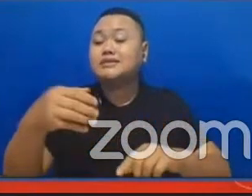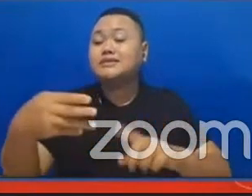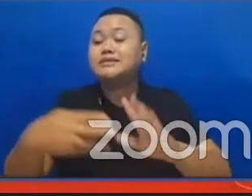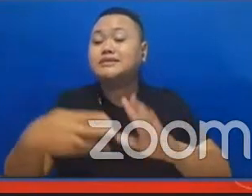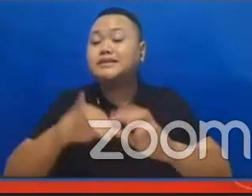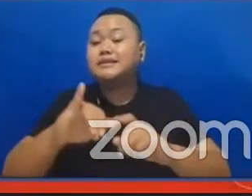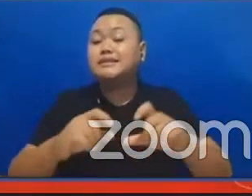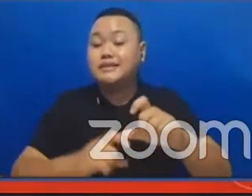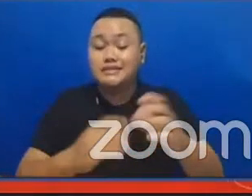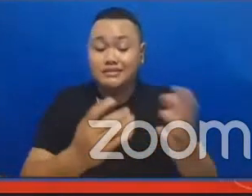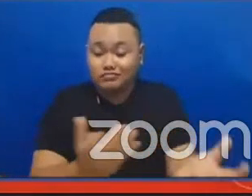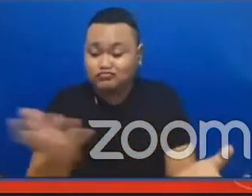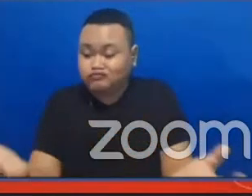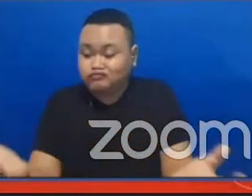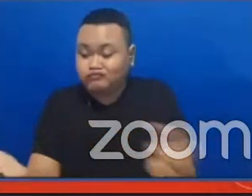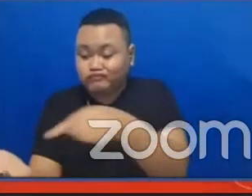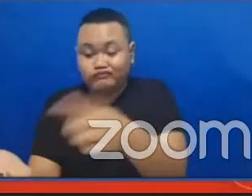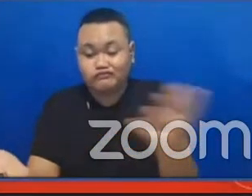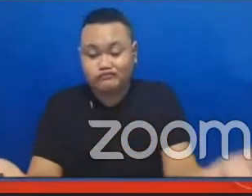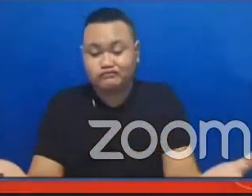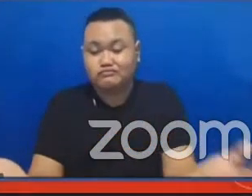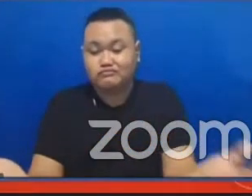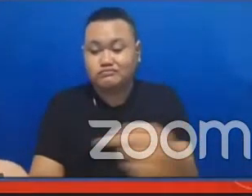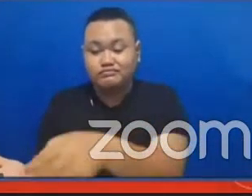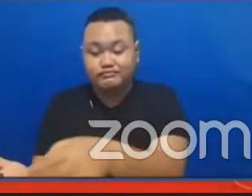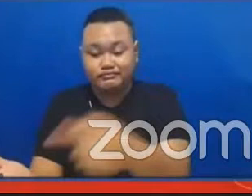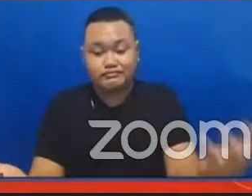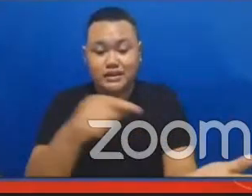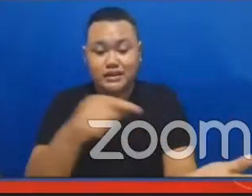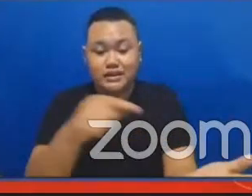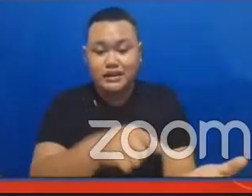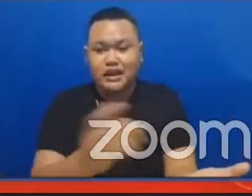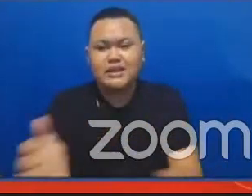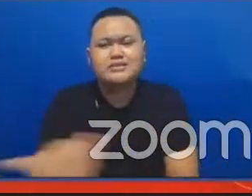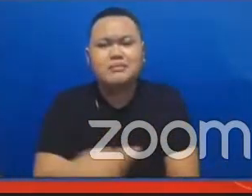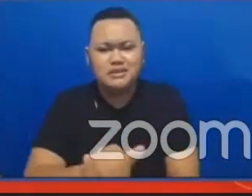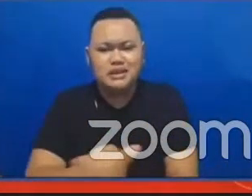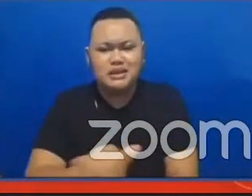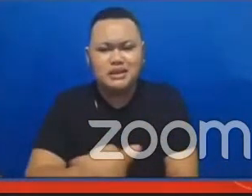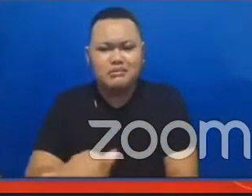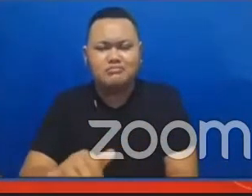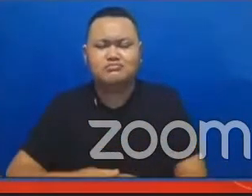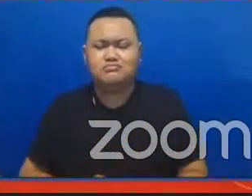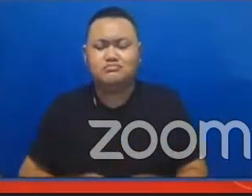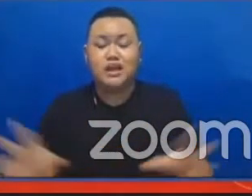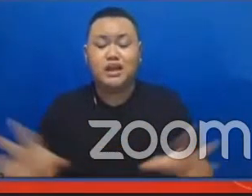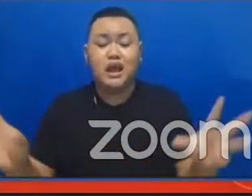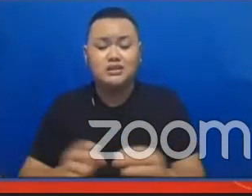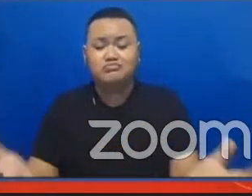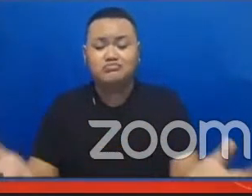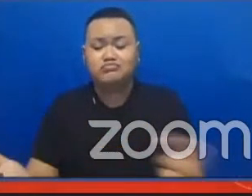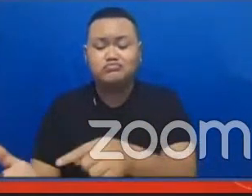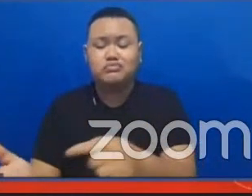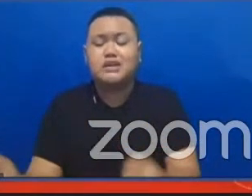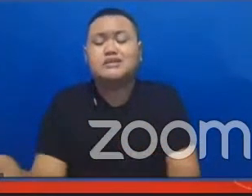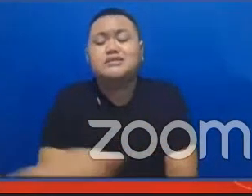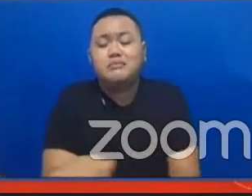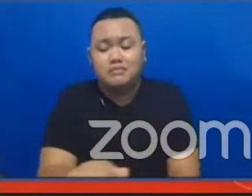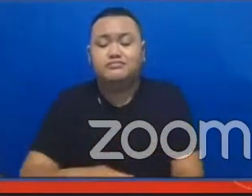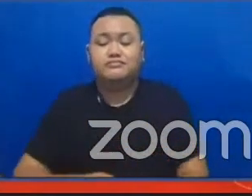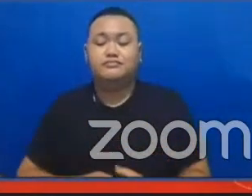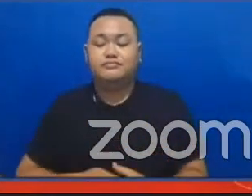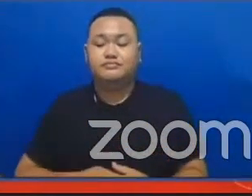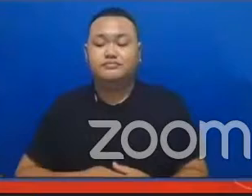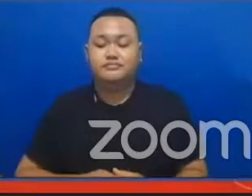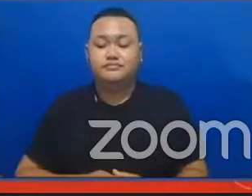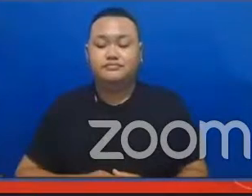sama dengan virtual lab. Itu tingkat keakuratannya saya kira sama dengan yang kalau